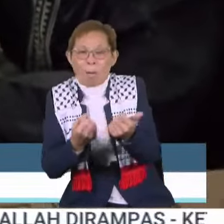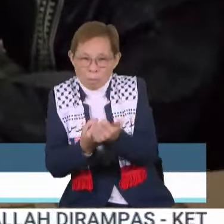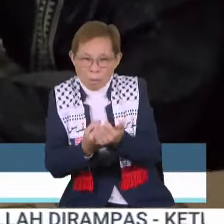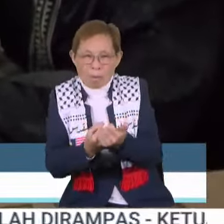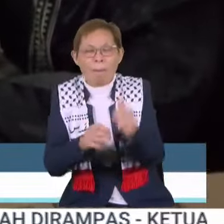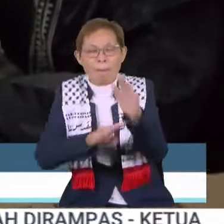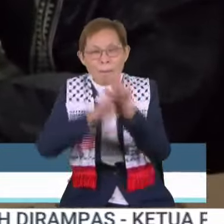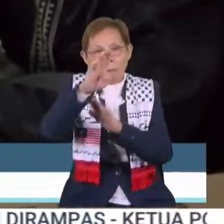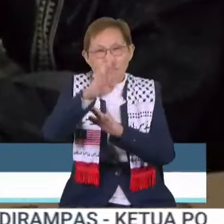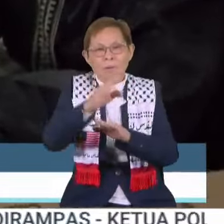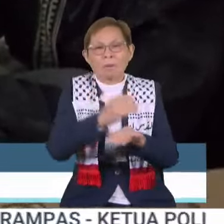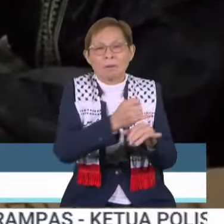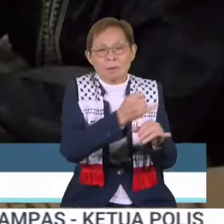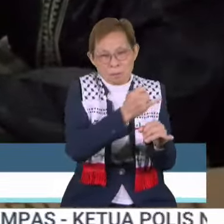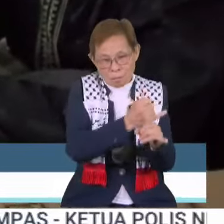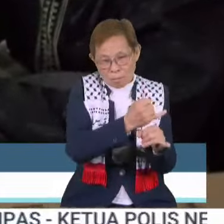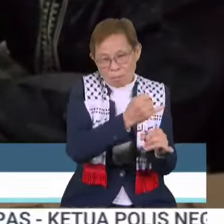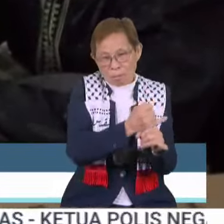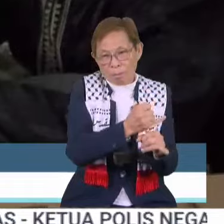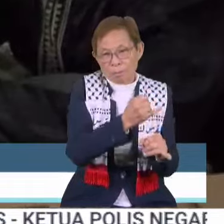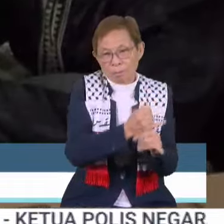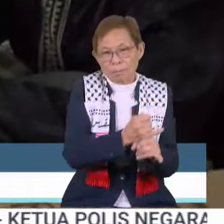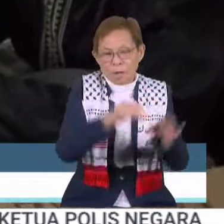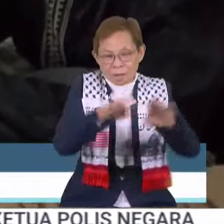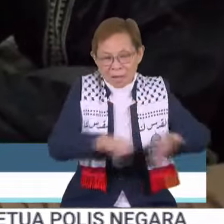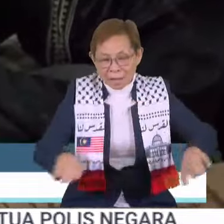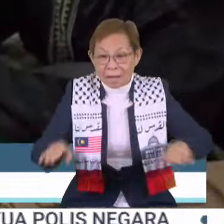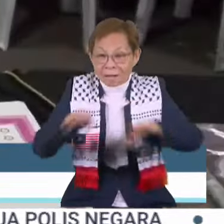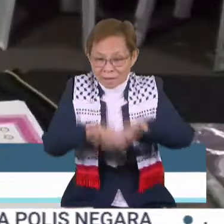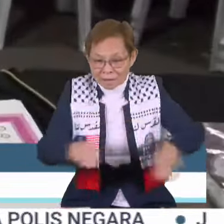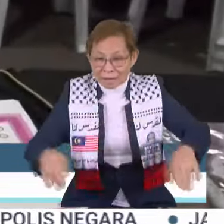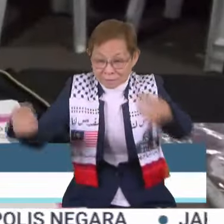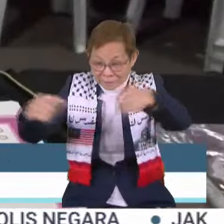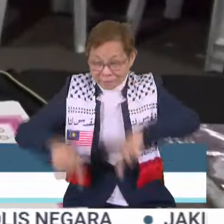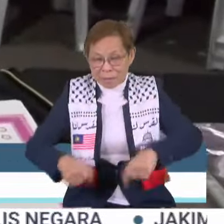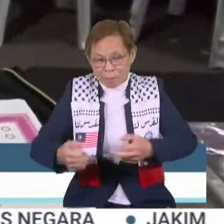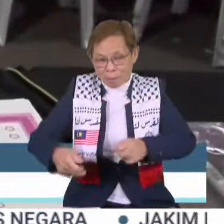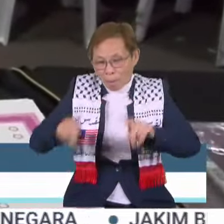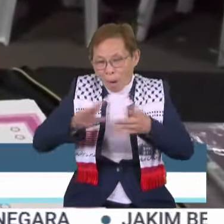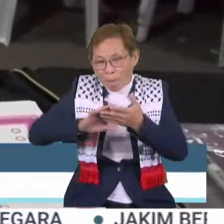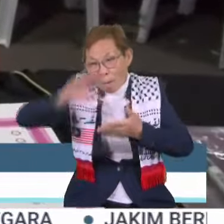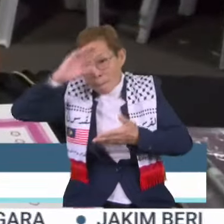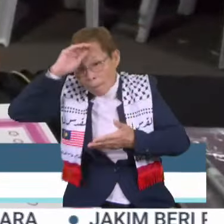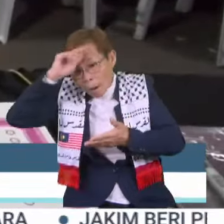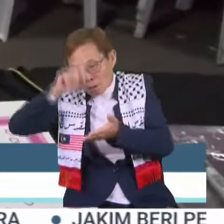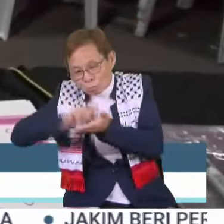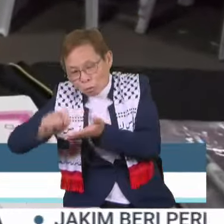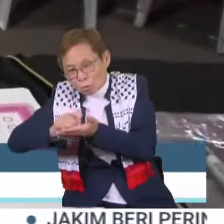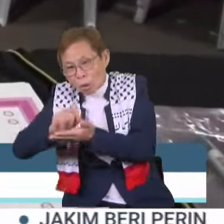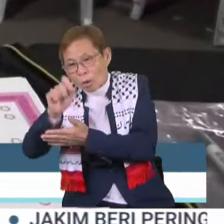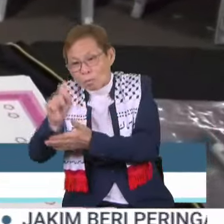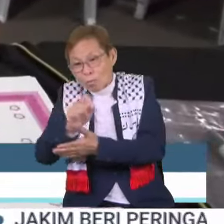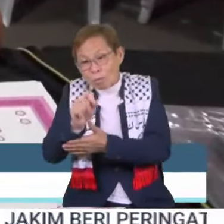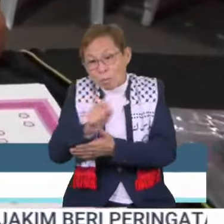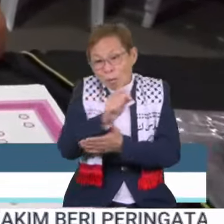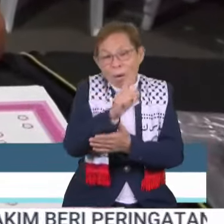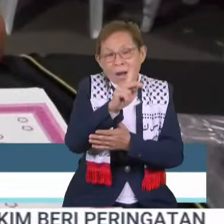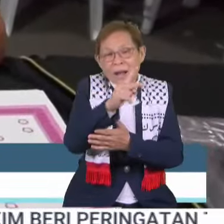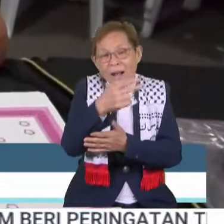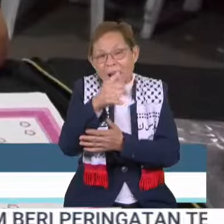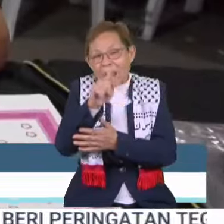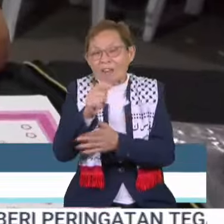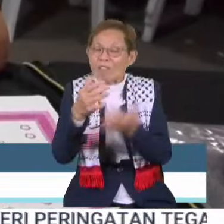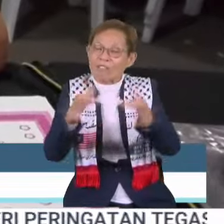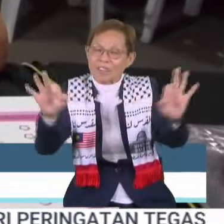kepada pembangunan institusi tersebut. Kanak-kanak yang hadir juga berpeluang mempelajari seni tulisan khat secara percuma.